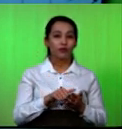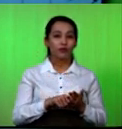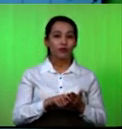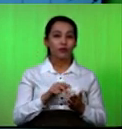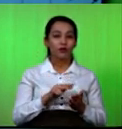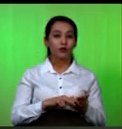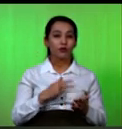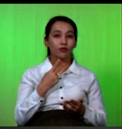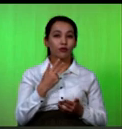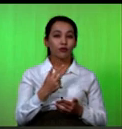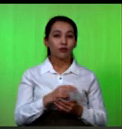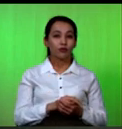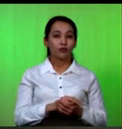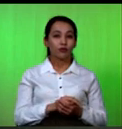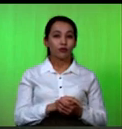3683 ga